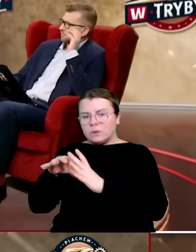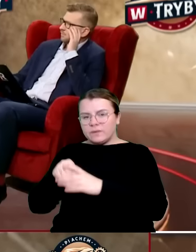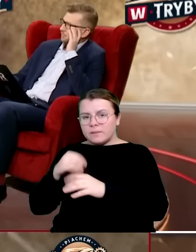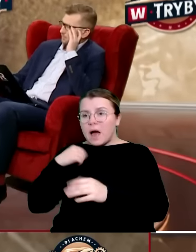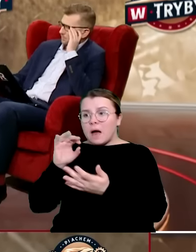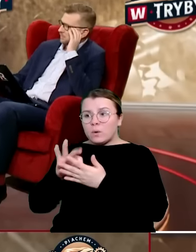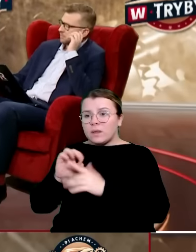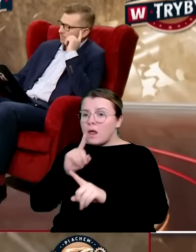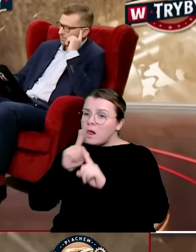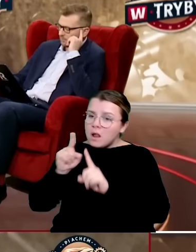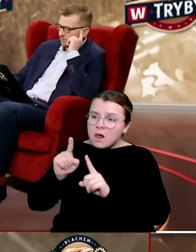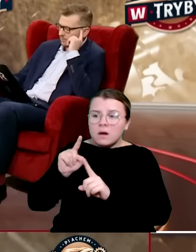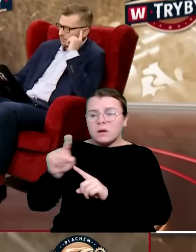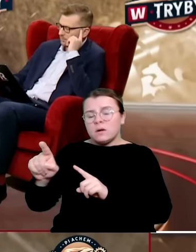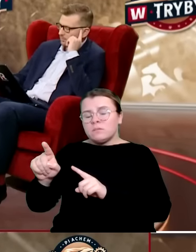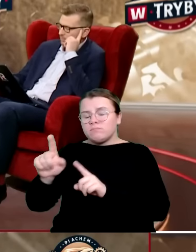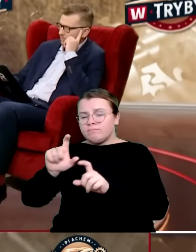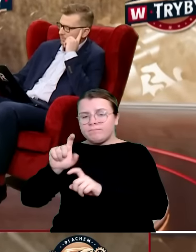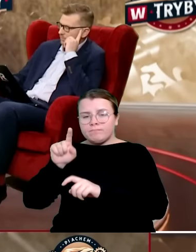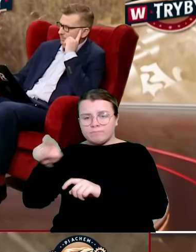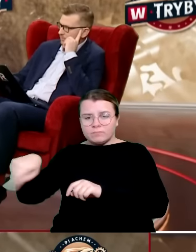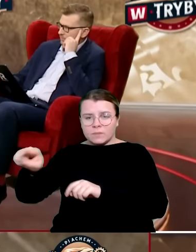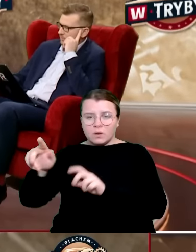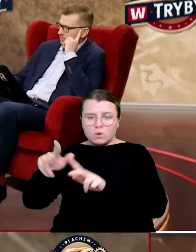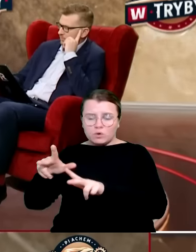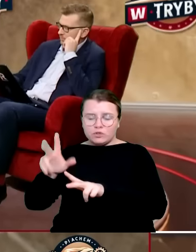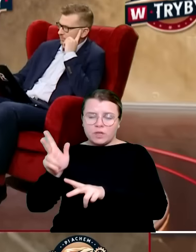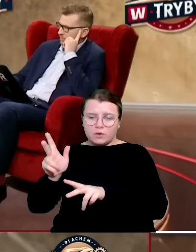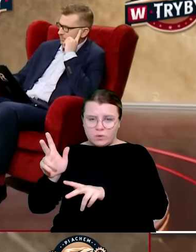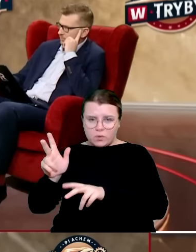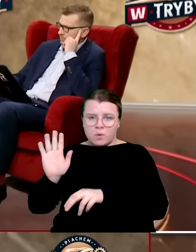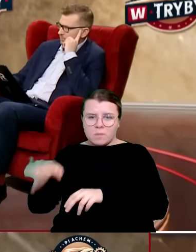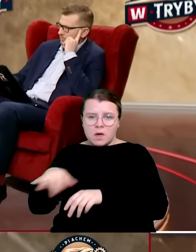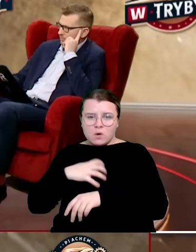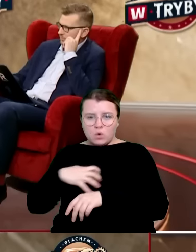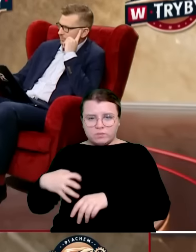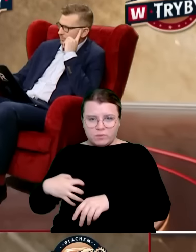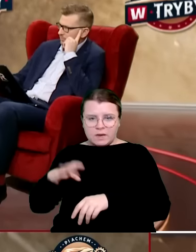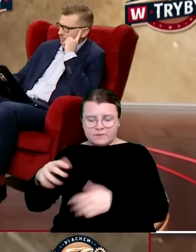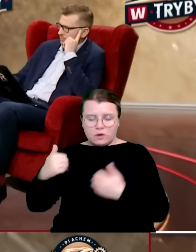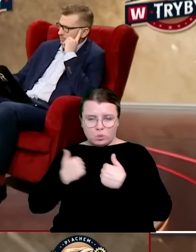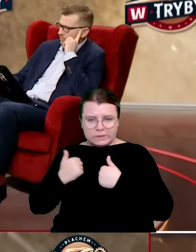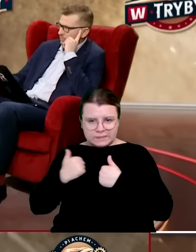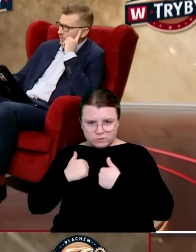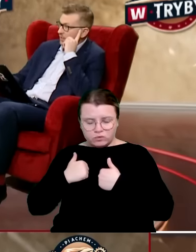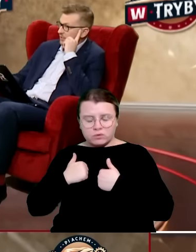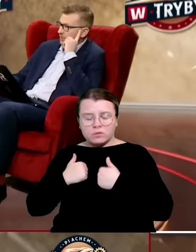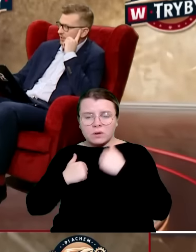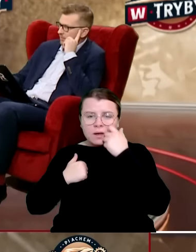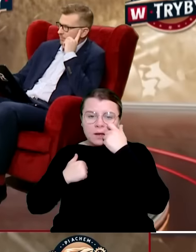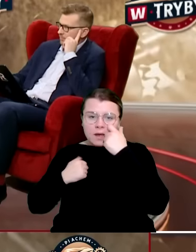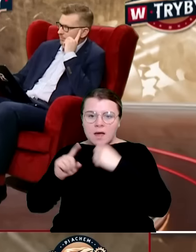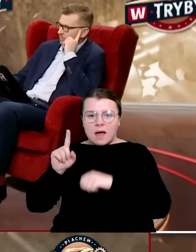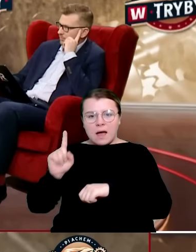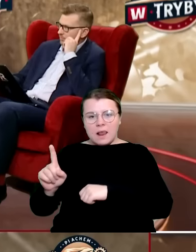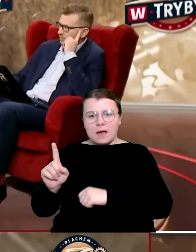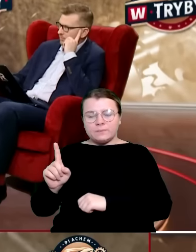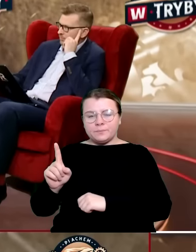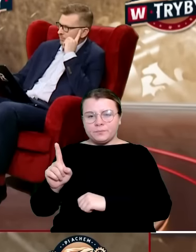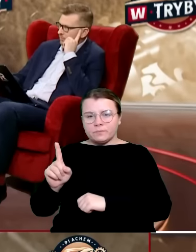takie gospodarstwa agroturystyczne i niektórych nie zalało. No ale dojechać do tego gospodarstwa nie się nie da, bo nie